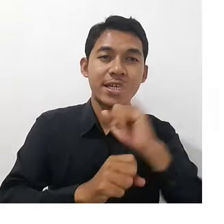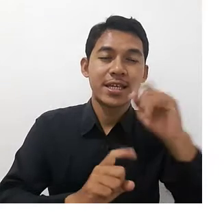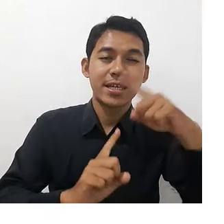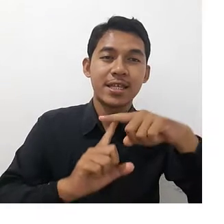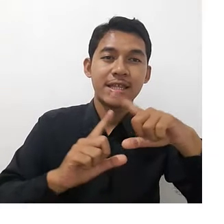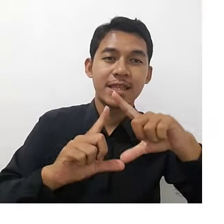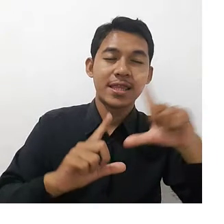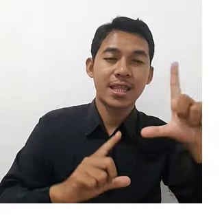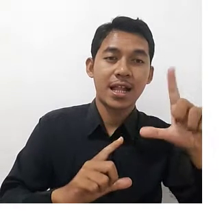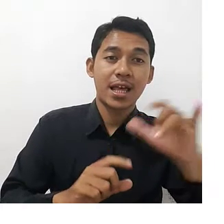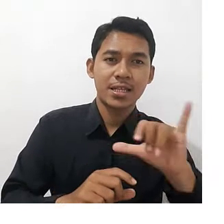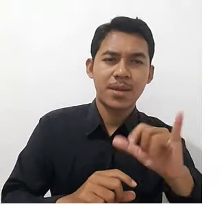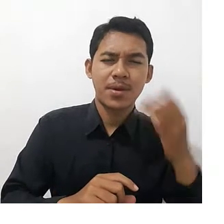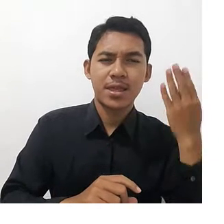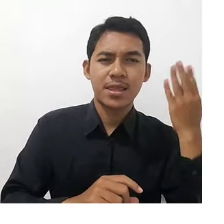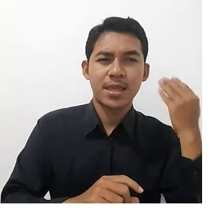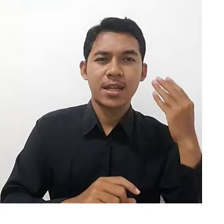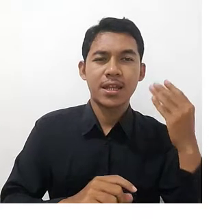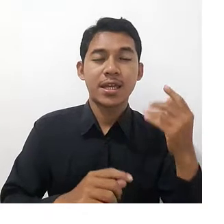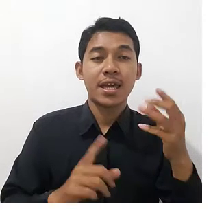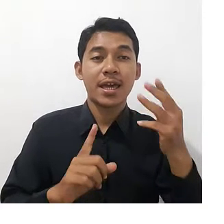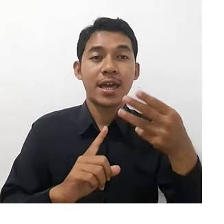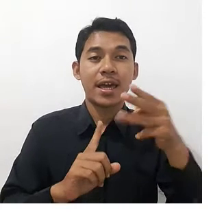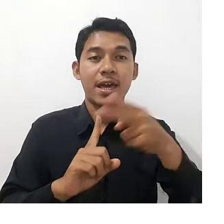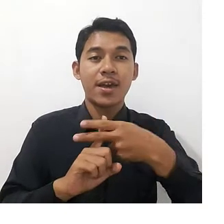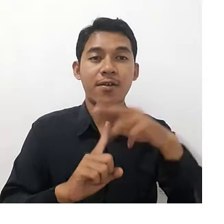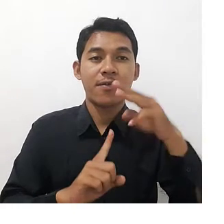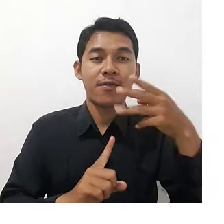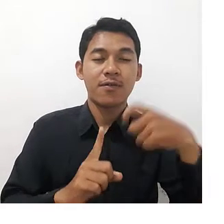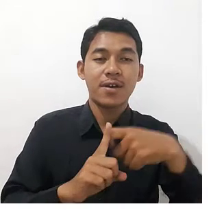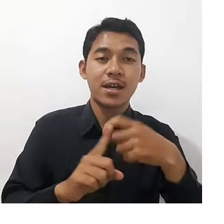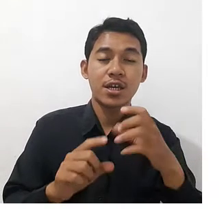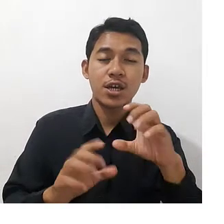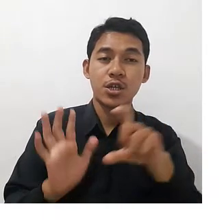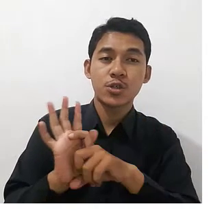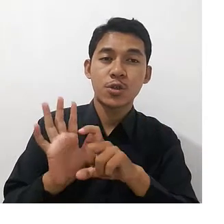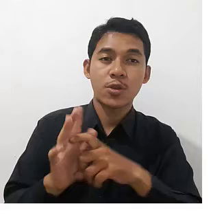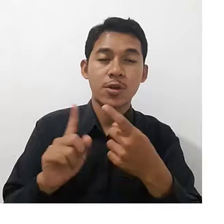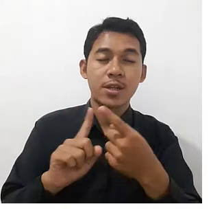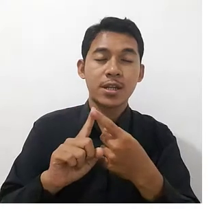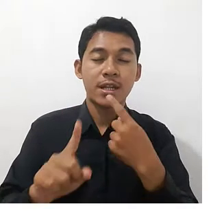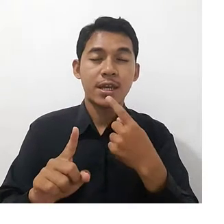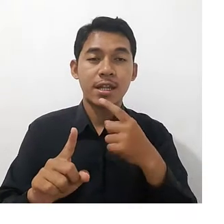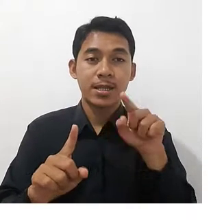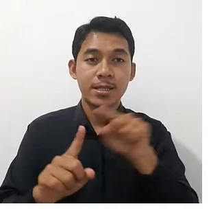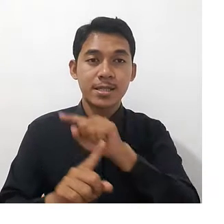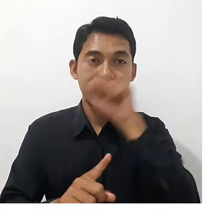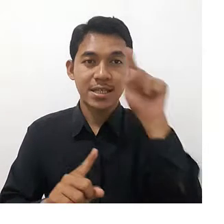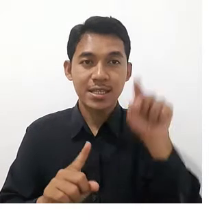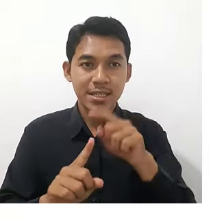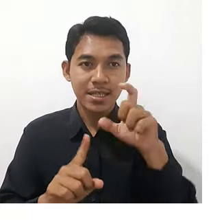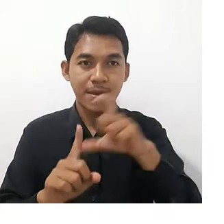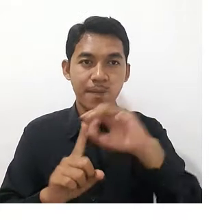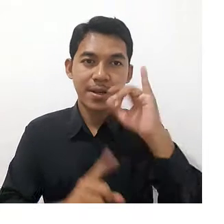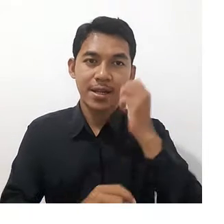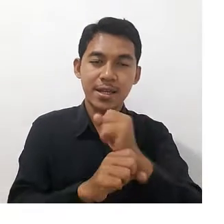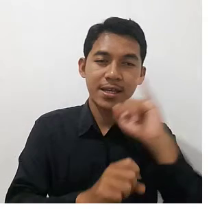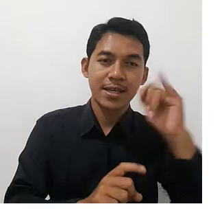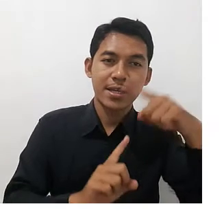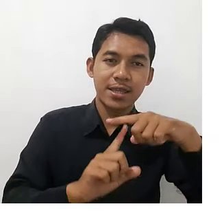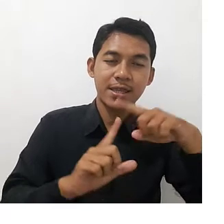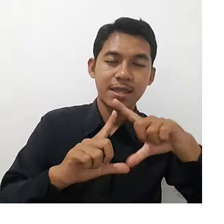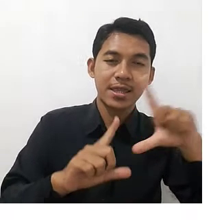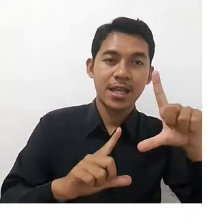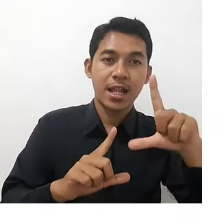yang tadi saya jelaskan ya, jadi efek dari, sorry, salah satu contoh dari sistem digital itu adalah ada pada